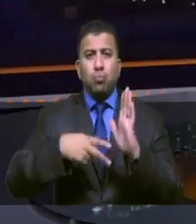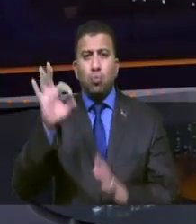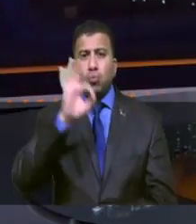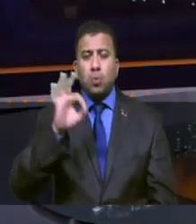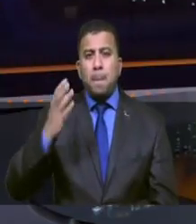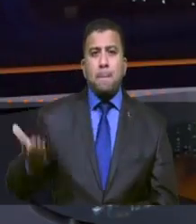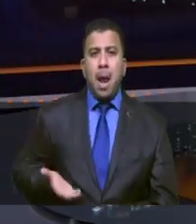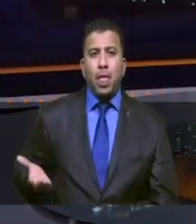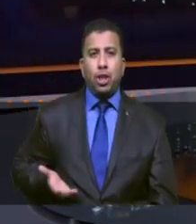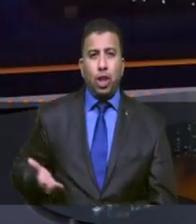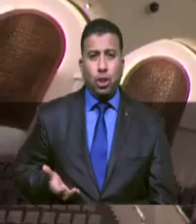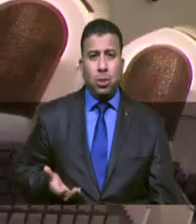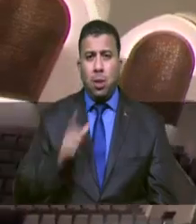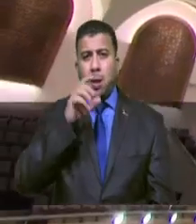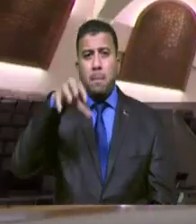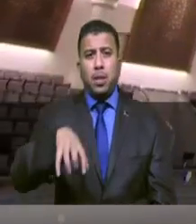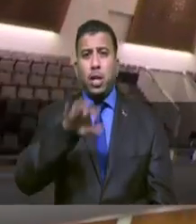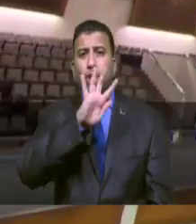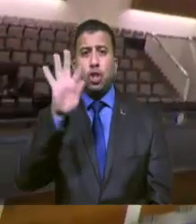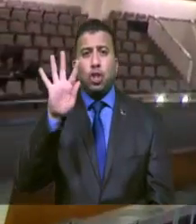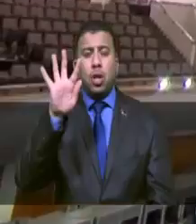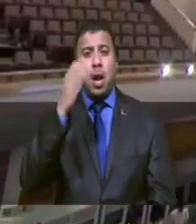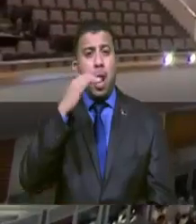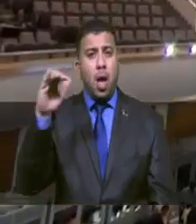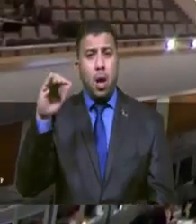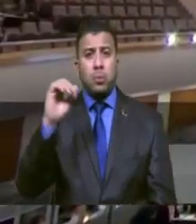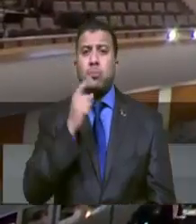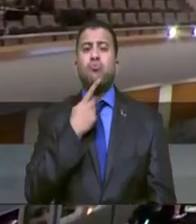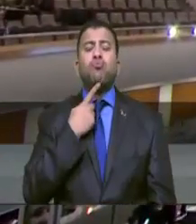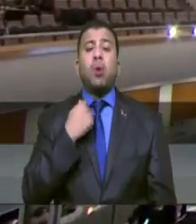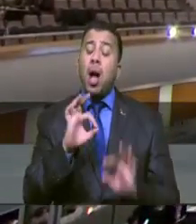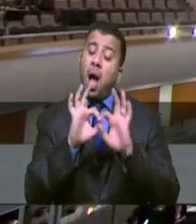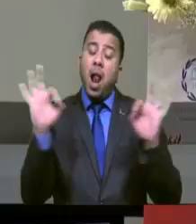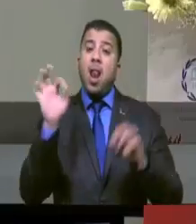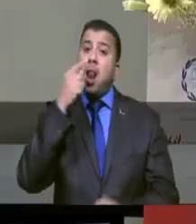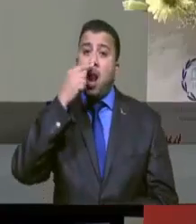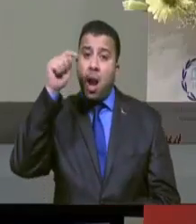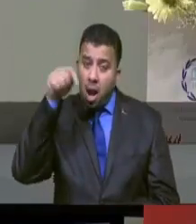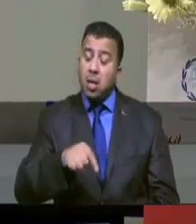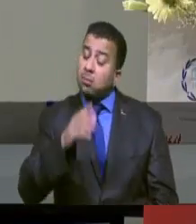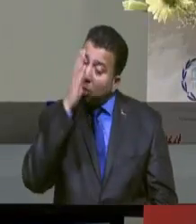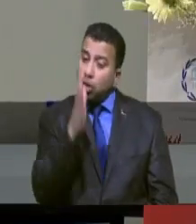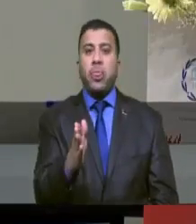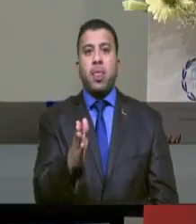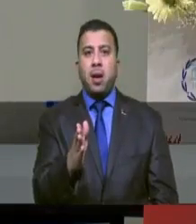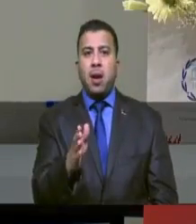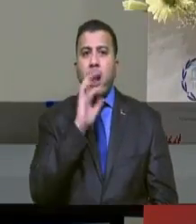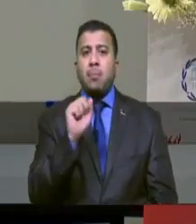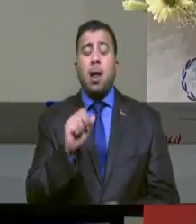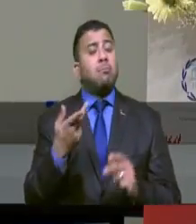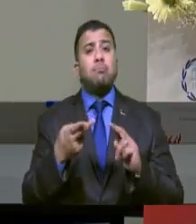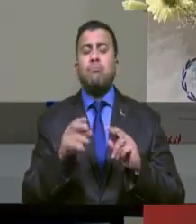دكة عاصمة بنغلاديش. أكدت على أننا في منطقة الشرق الأوسط بحاجة إلى حلول دقيقة